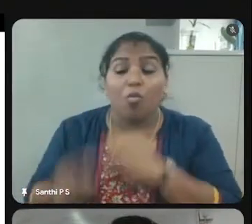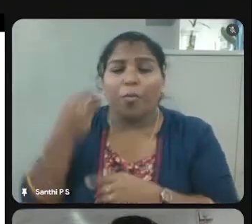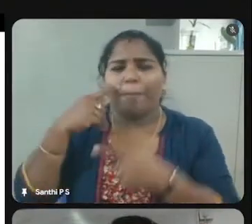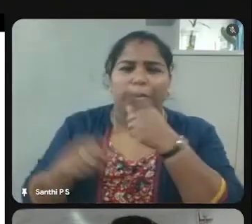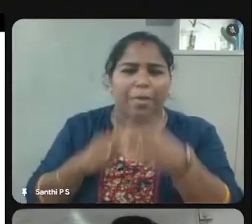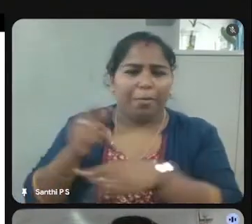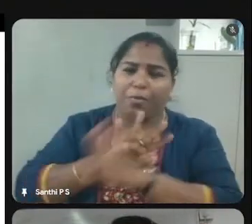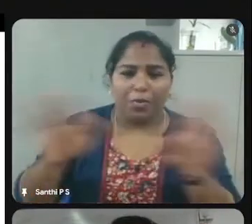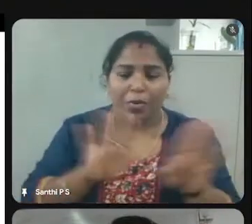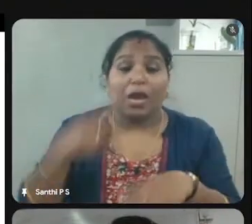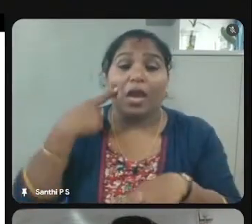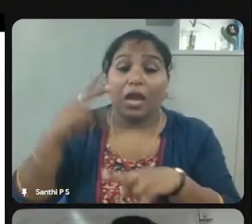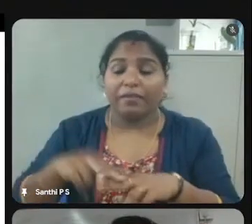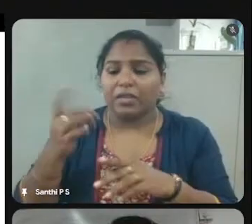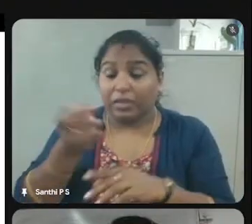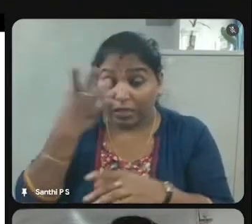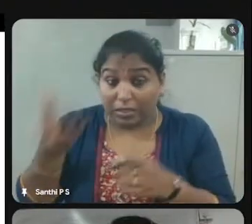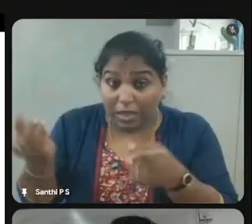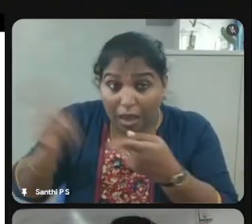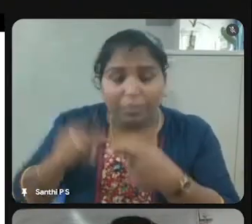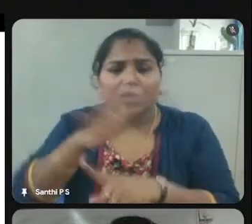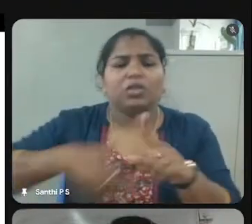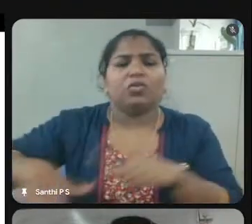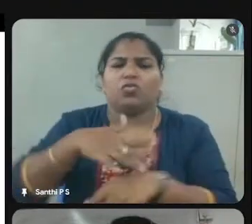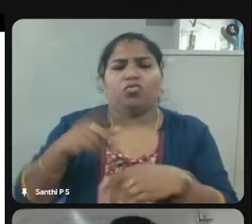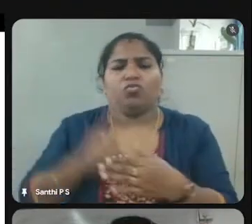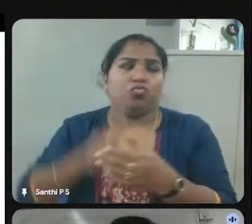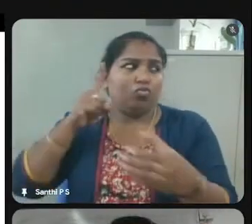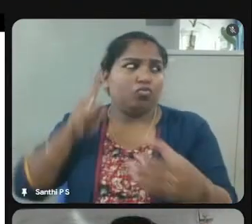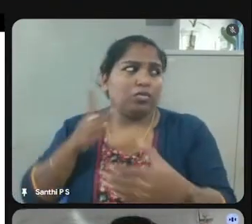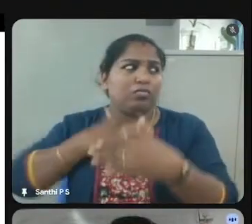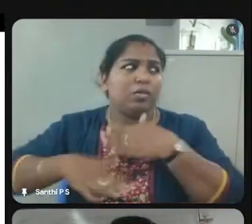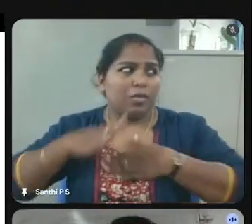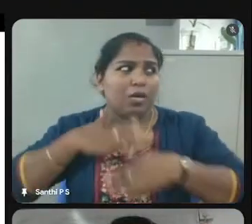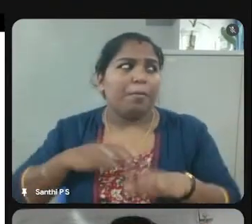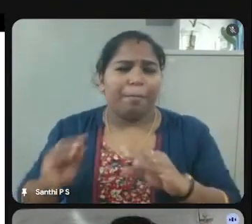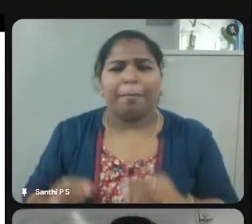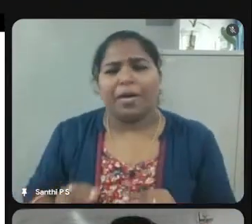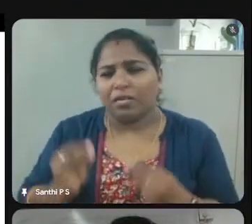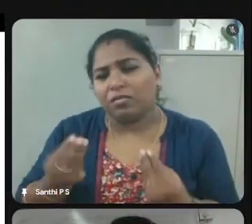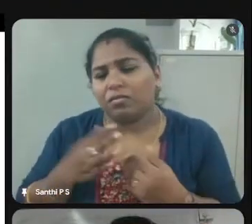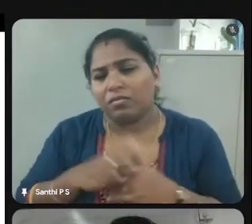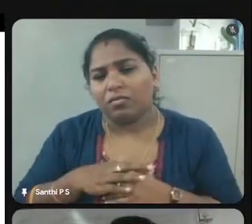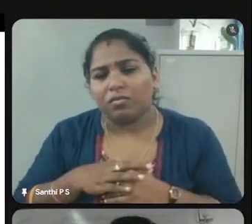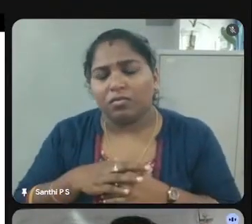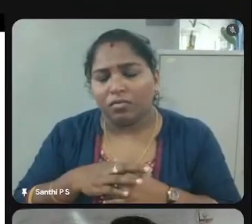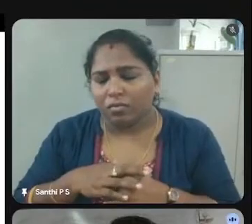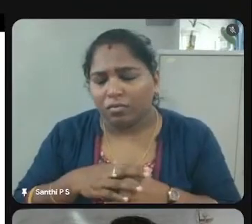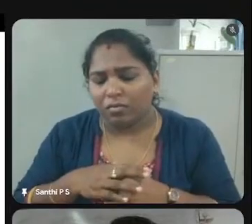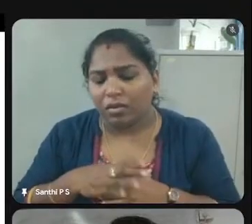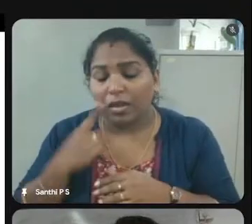കൊണ്ടുപോവുക. അവർ ദേഷ്യം വരുന്ന സാഹചര്യങ്ങളിൽ നമ്മൾ മാക്സിമം ശാന്തമായിട്ട് നിൽക്കാനായിട്ട് ശ്രമിക്കുക. നമ്മൾ കൂടുതൽ തിരിച്ച് പ്രകടിപ്പിക്കുകയാണ് അവർക്ക്